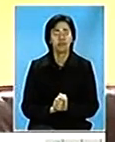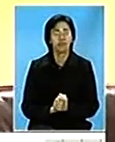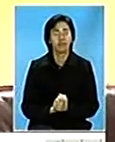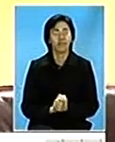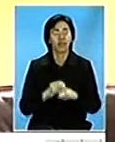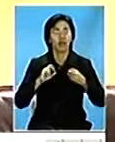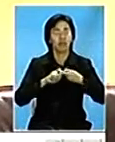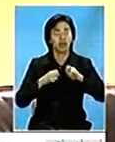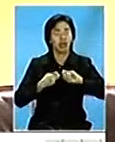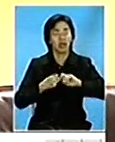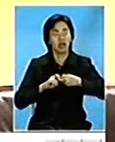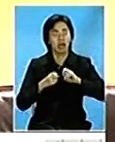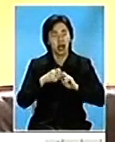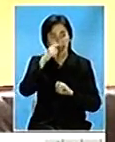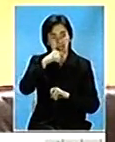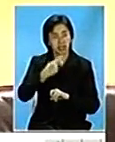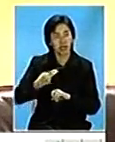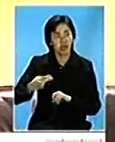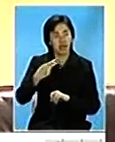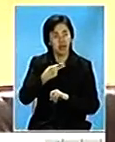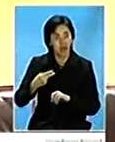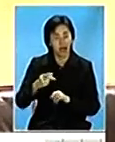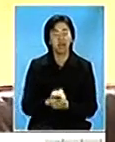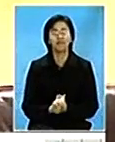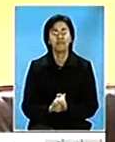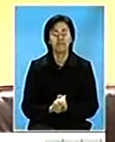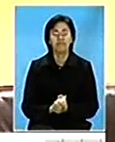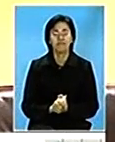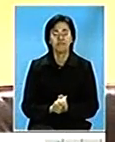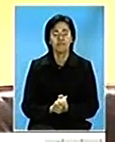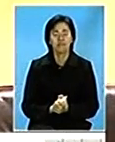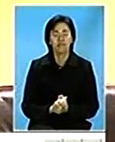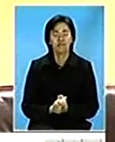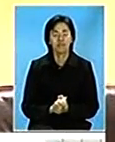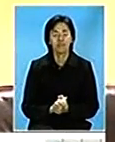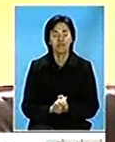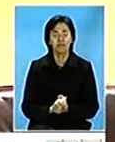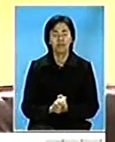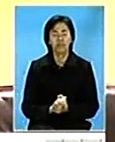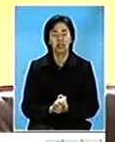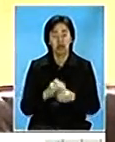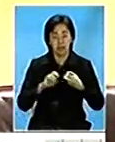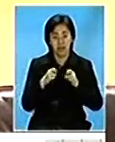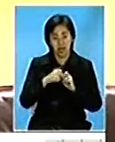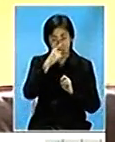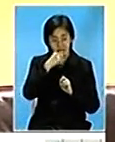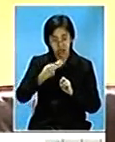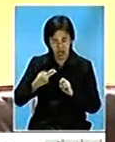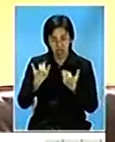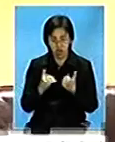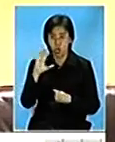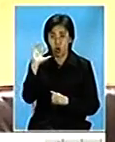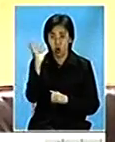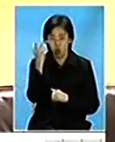ปัญหาบางครั้งนั้นนะครับสิ่งที่เกิดขึ้นเนี่ย วิวัฒนาการของโรคเนี่ยก็ได้เปลี่ยนแปลงด้